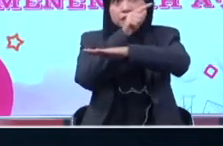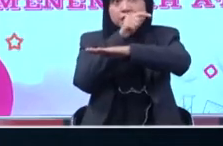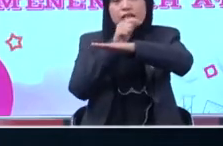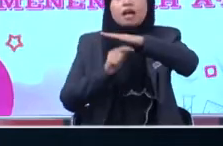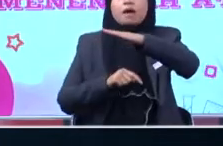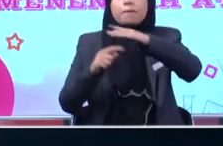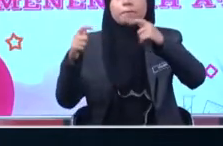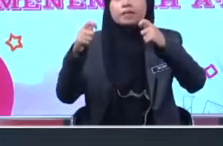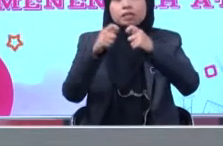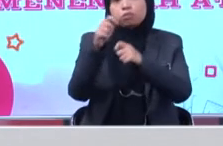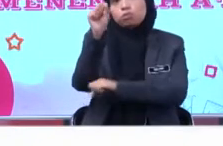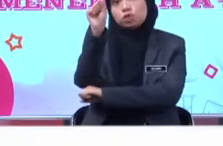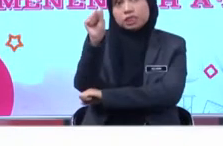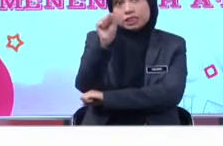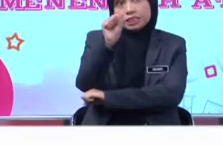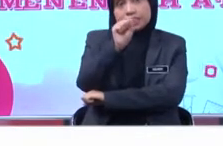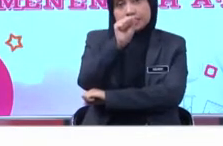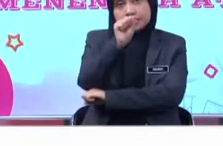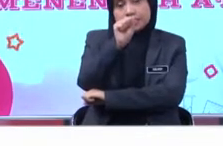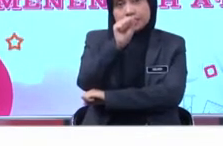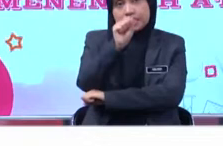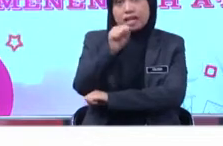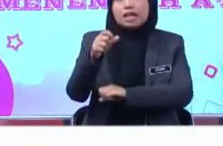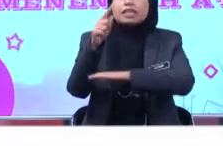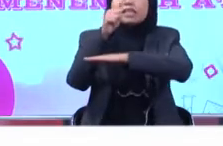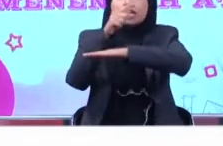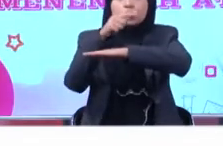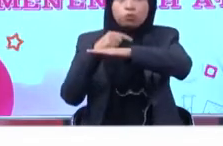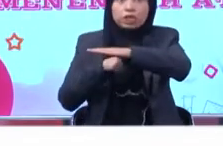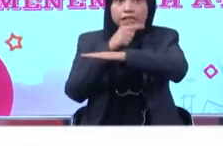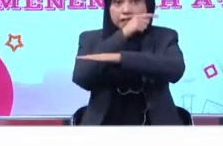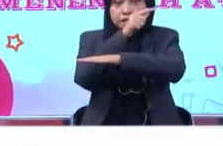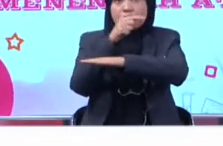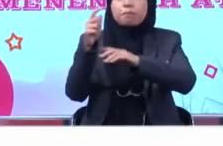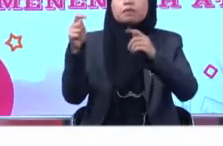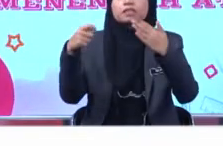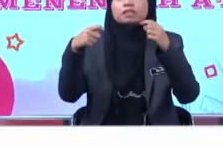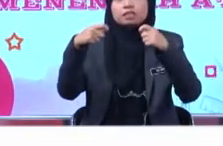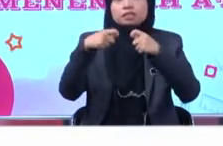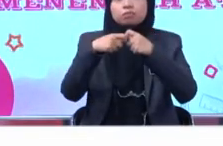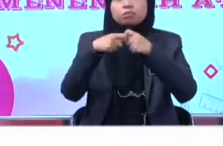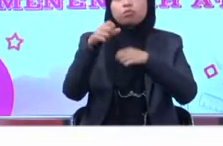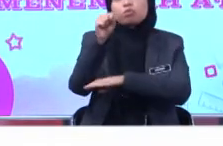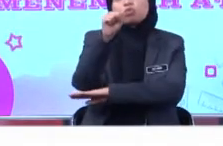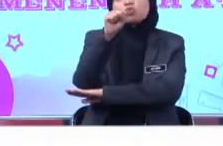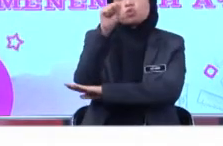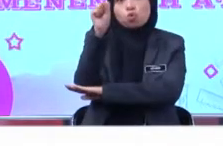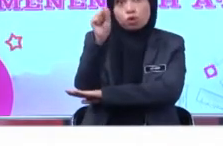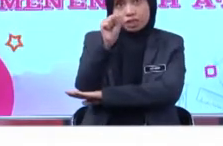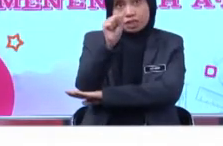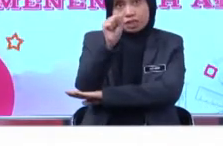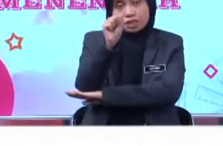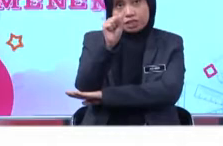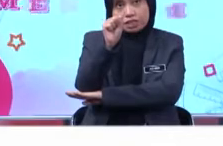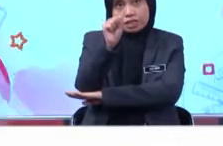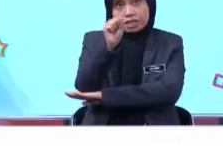ini juga site tanwin bertemu dengan huruf shod boat dimana atau